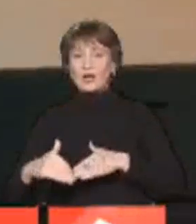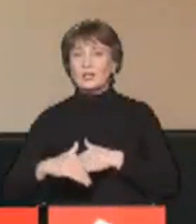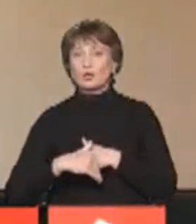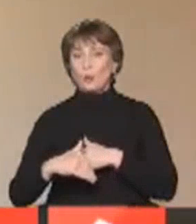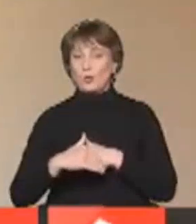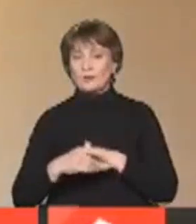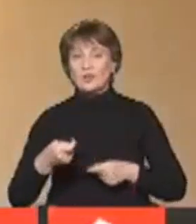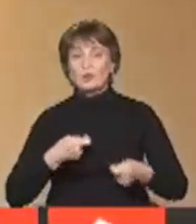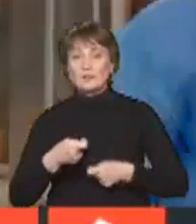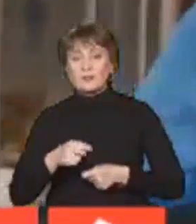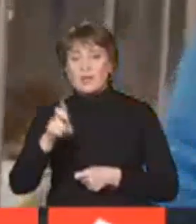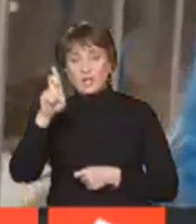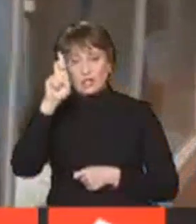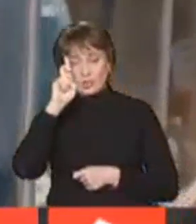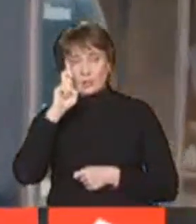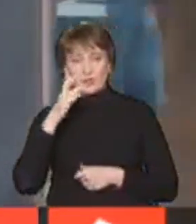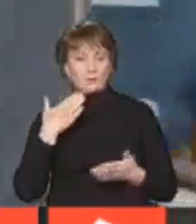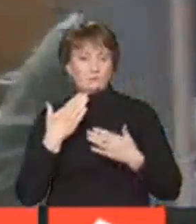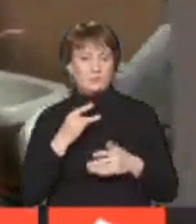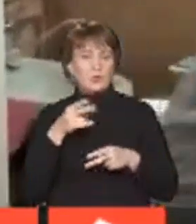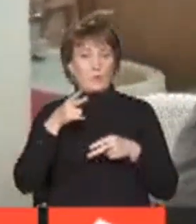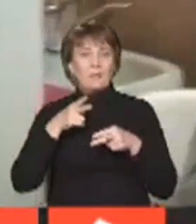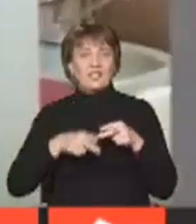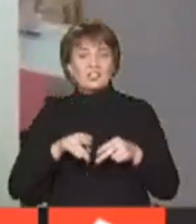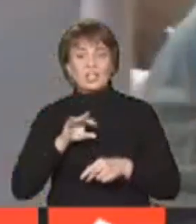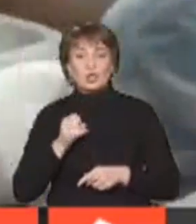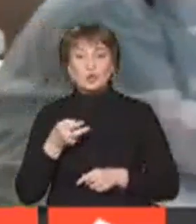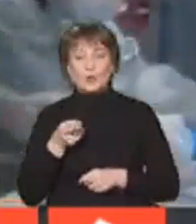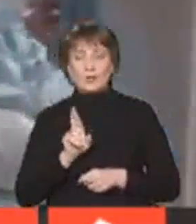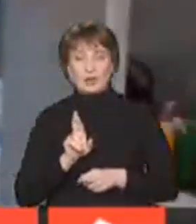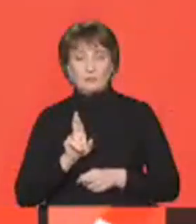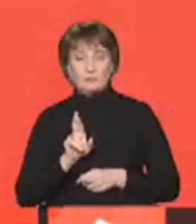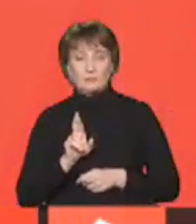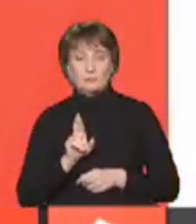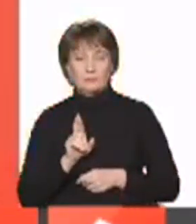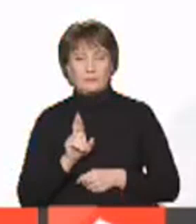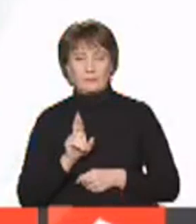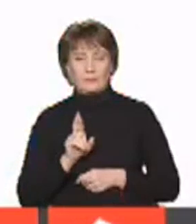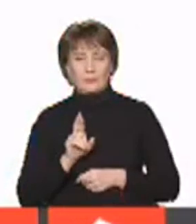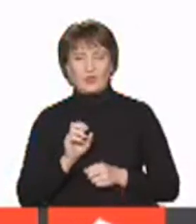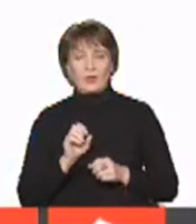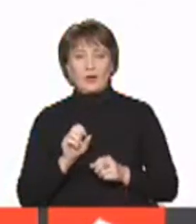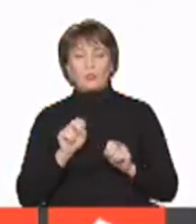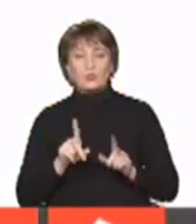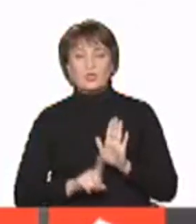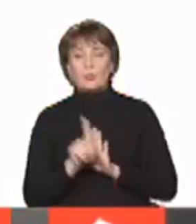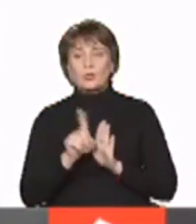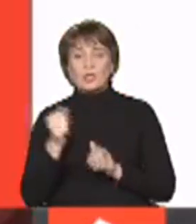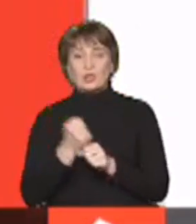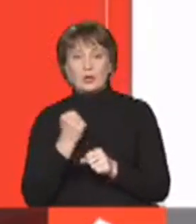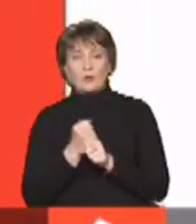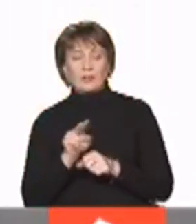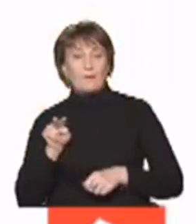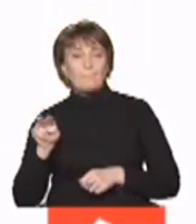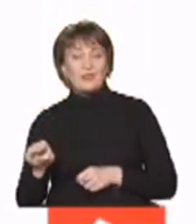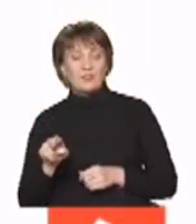допомогти керівництво держави відреагувало лише наприкінці жовтня. Місто Київ почало роботу по підведенню кисню до